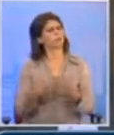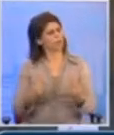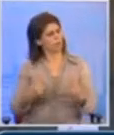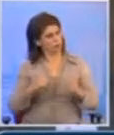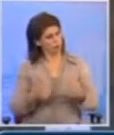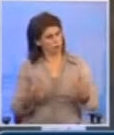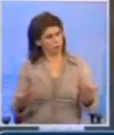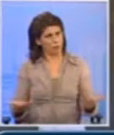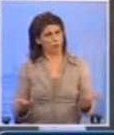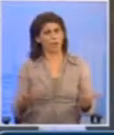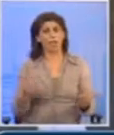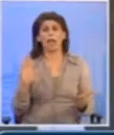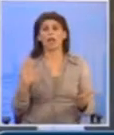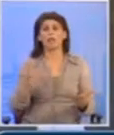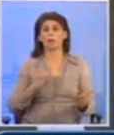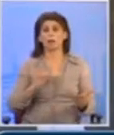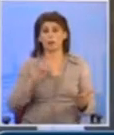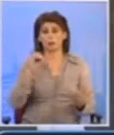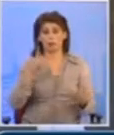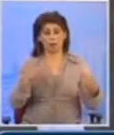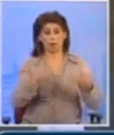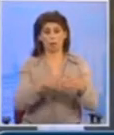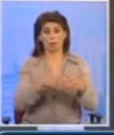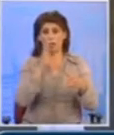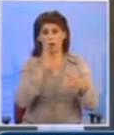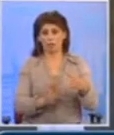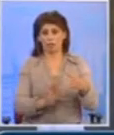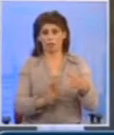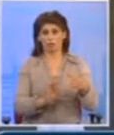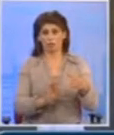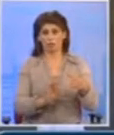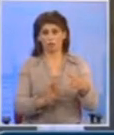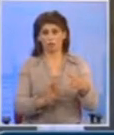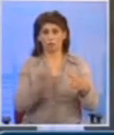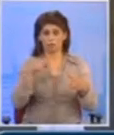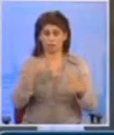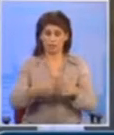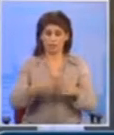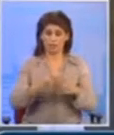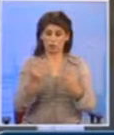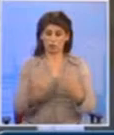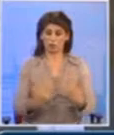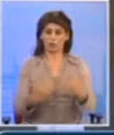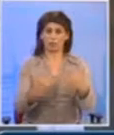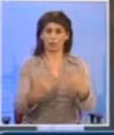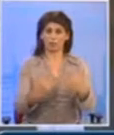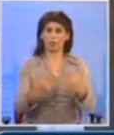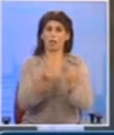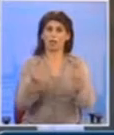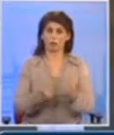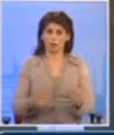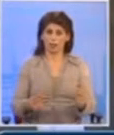πρωτοβουλία, αλλά δεν περιμένουμε από μια Επιτροπή Αληθείας της Ελληνικής Βουλής